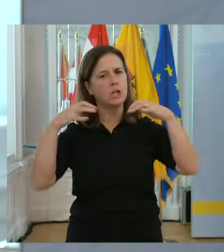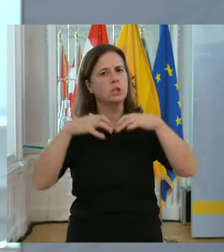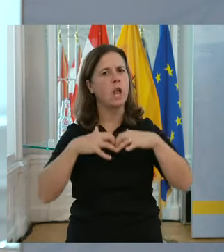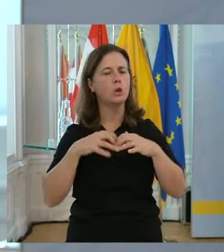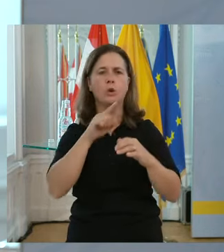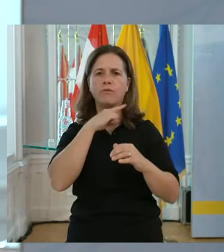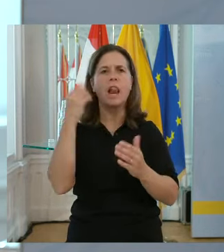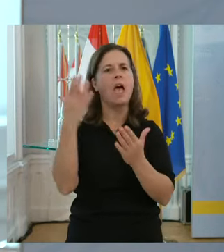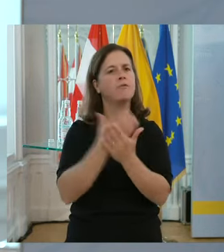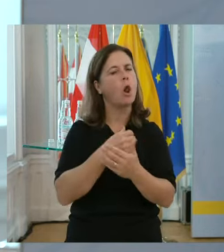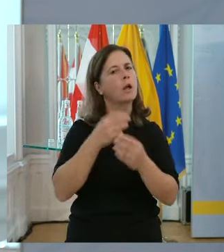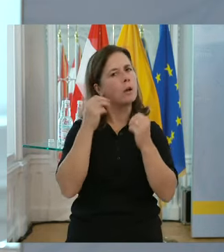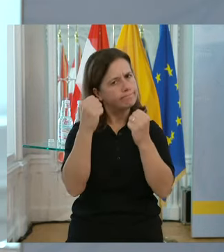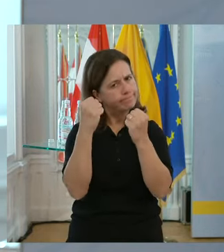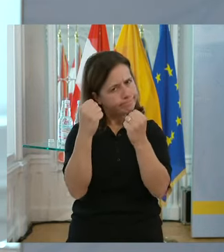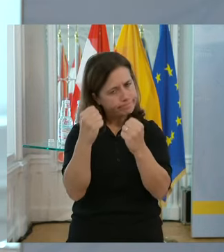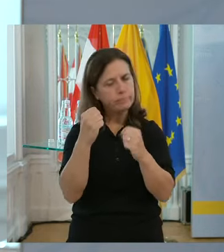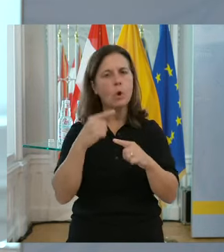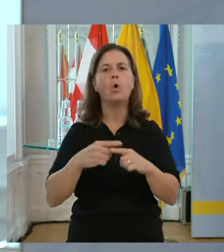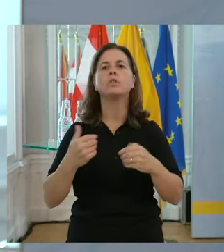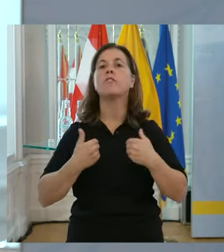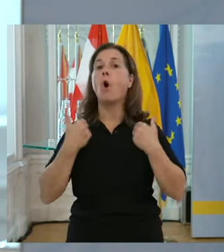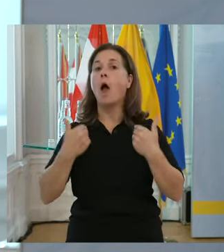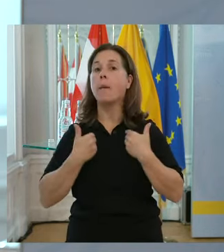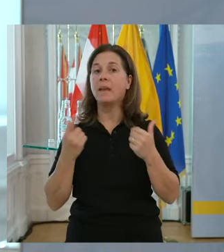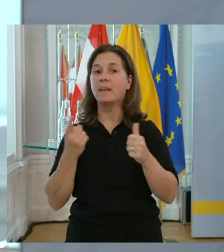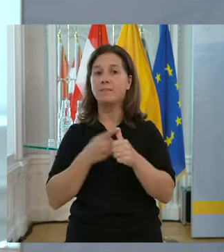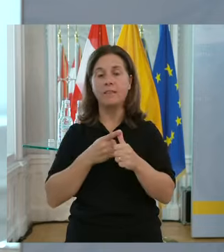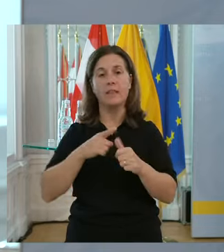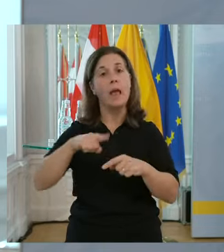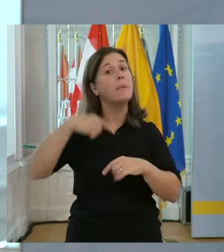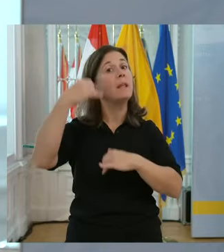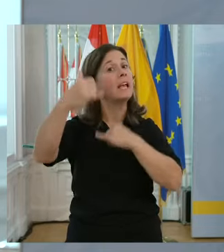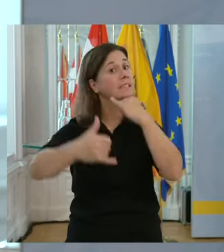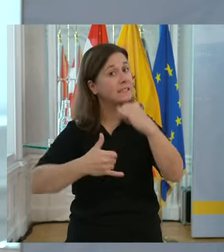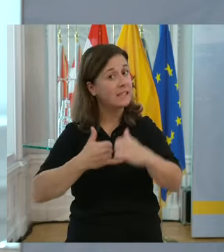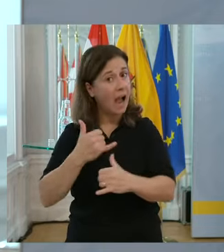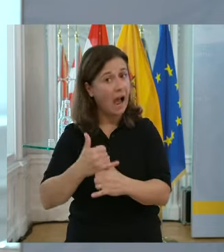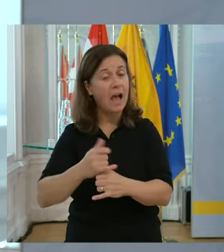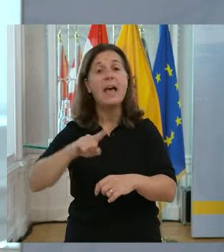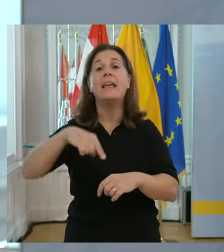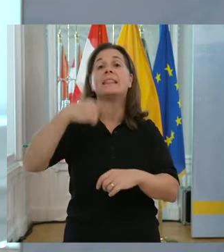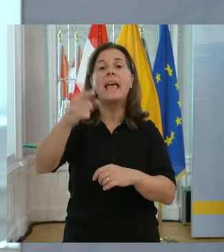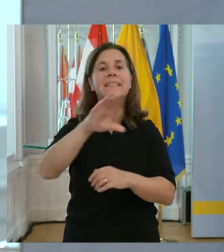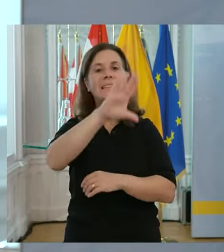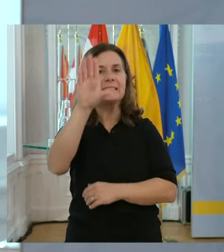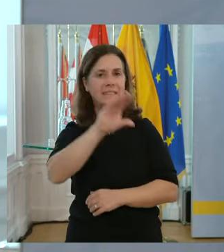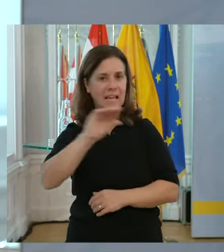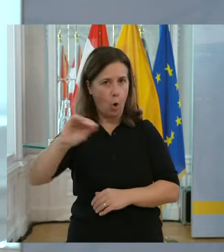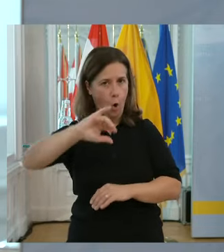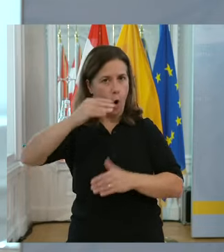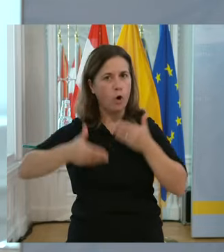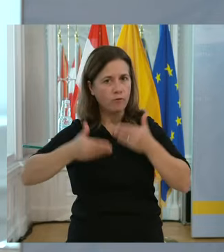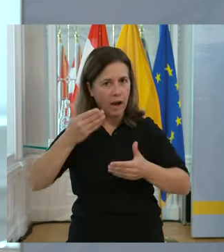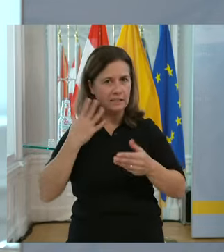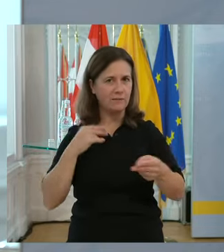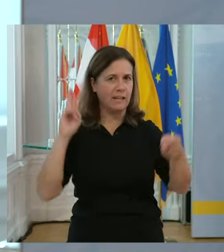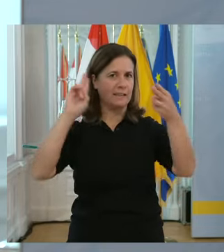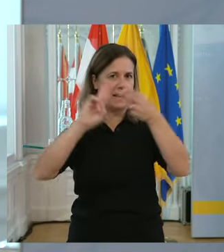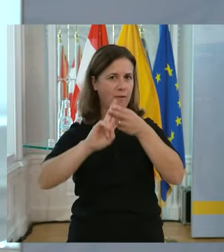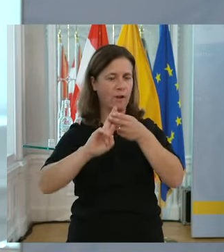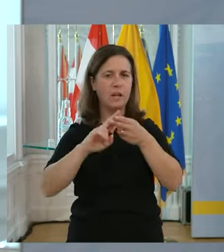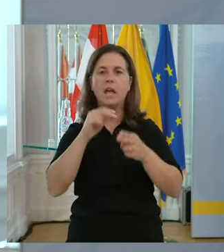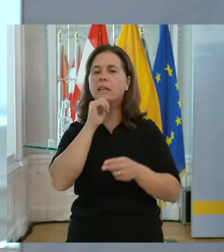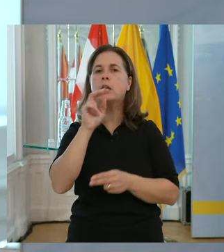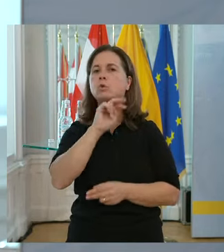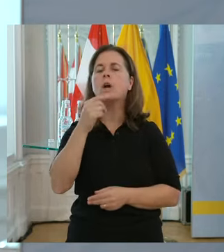viel Erfolg, toi, toi, toi. Und würde mich freuen, wenn wir uns im nächsten Jahr bei der nächsten Zero-Konferenz treffen und nicht nur